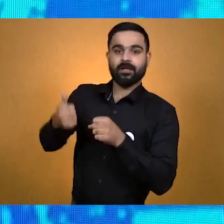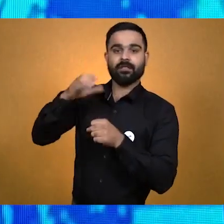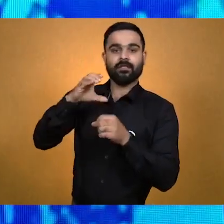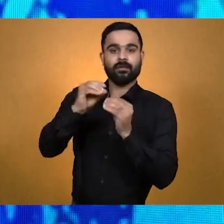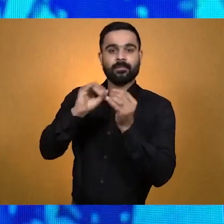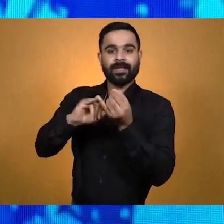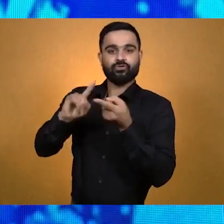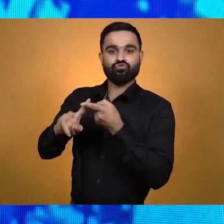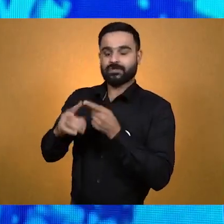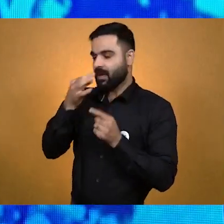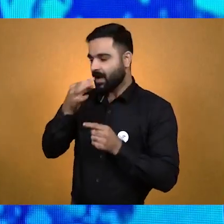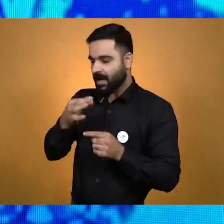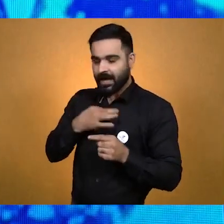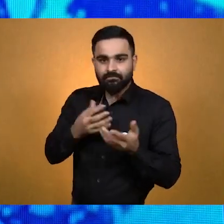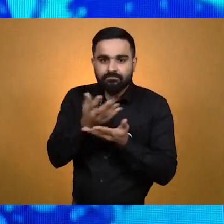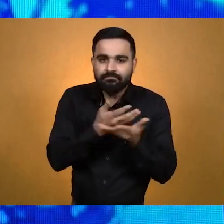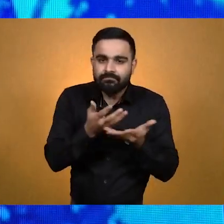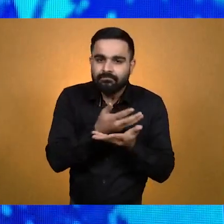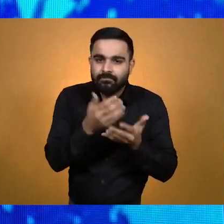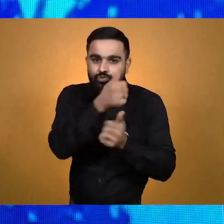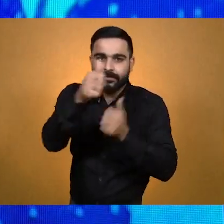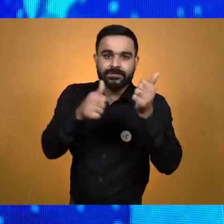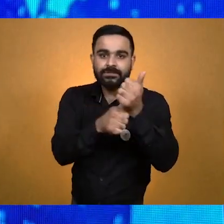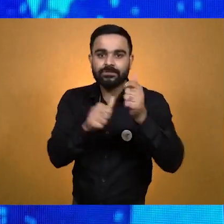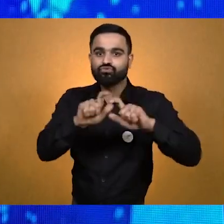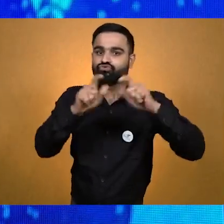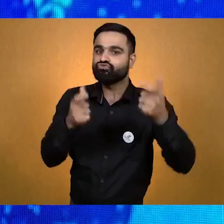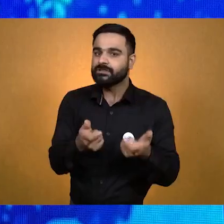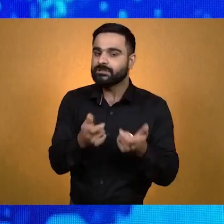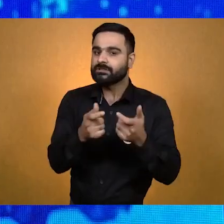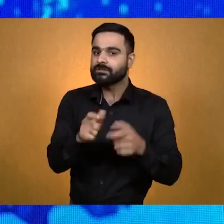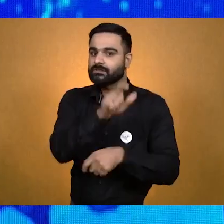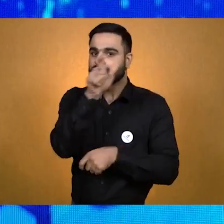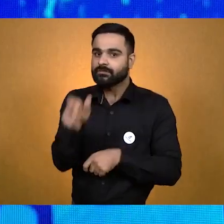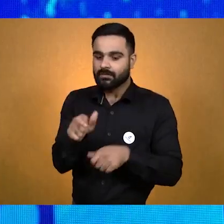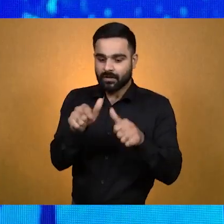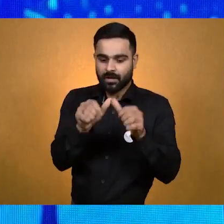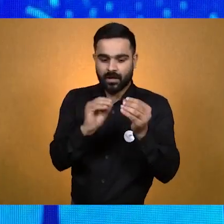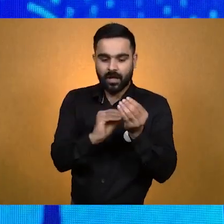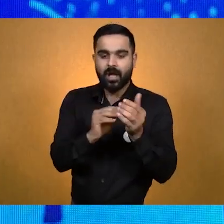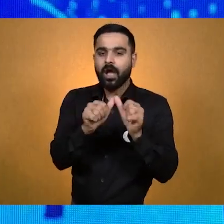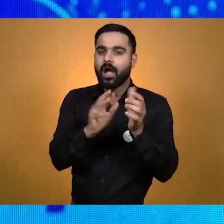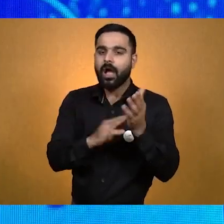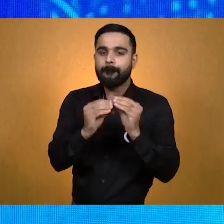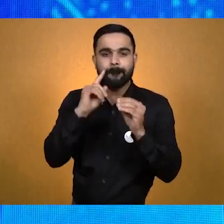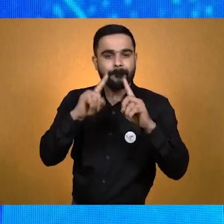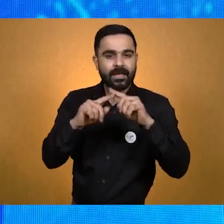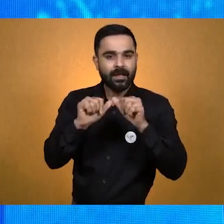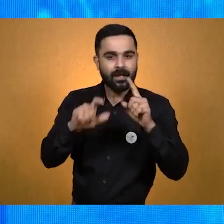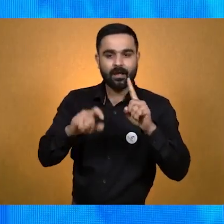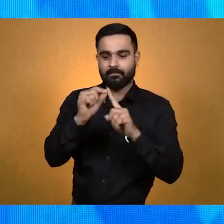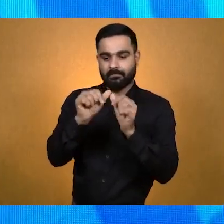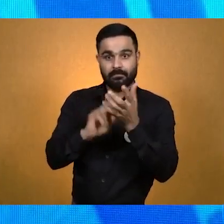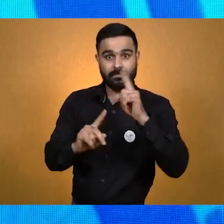सीबीएसई केम बैक एंड वाज डिस्कसिंग विद आवर सेक्रेटरी बोर्ड ऑफ ट्रस्टीज Mrs. Ambika Pant about a special program, a